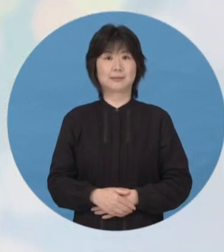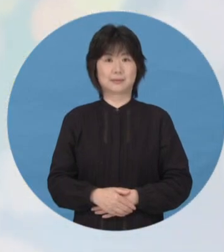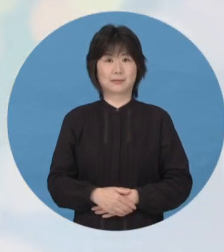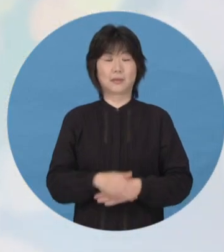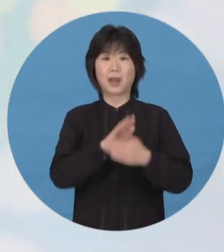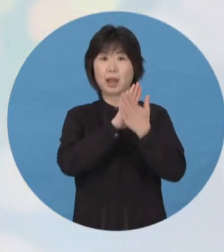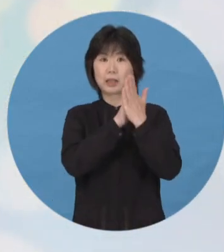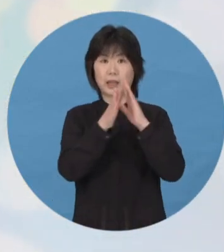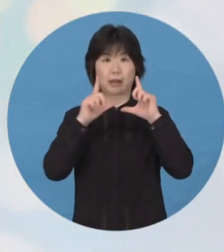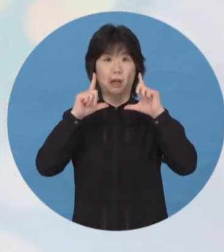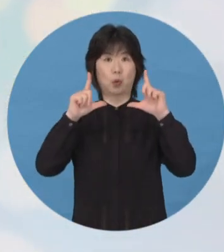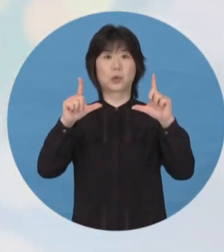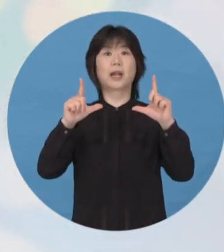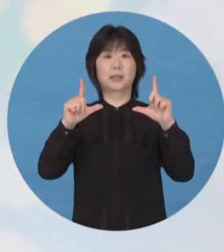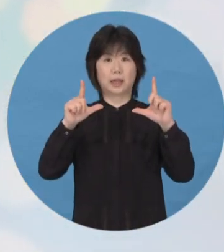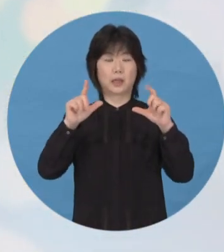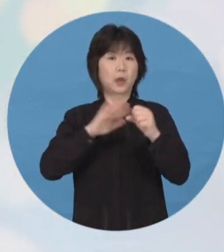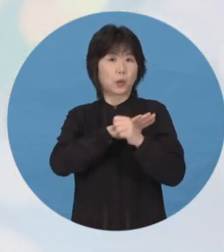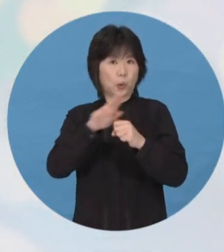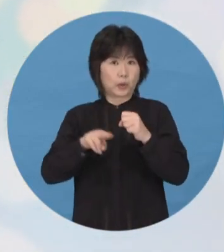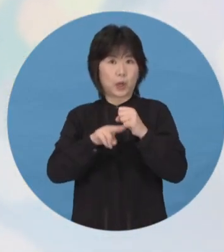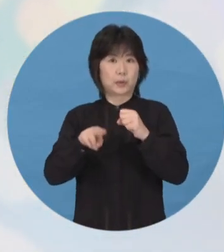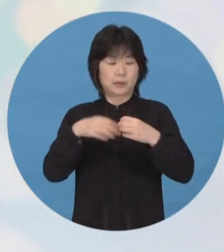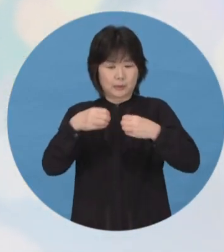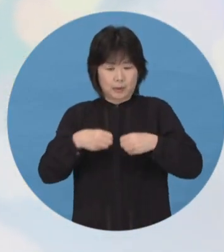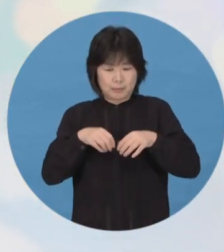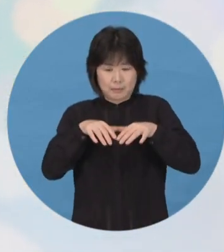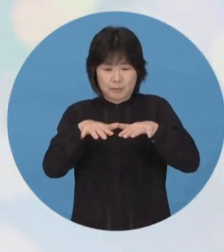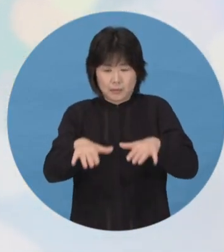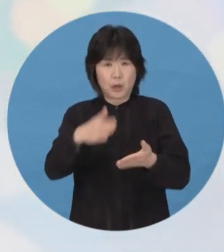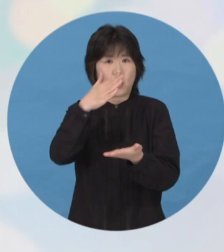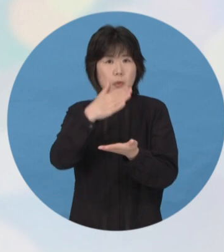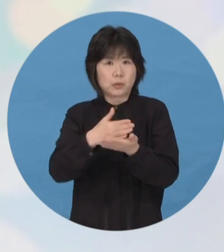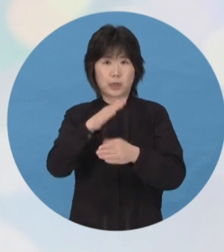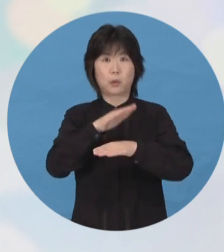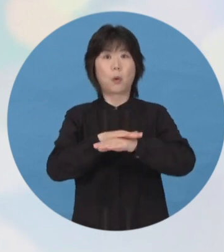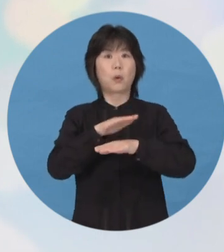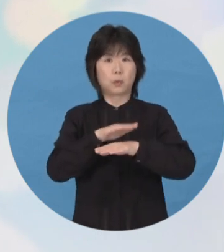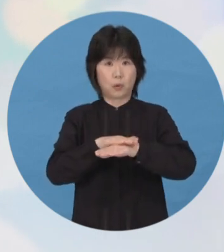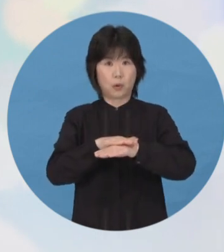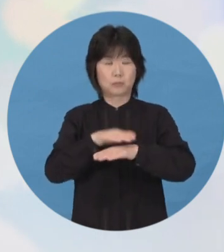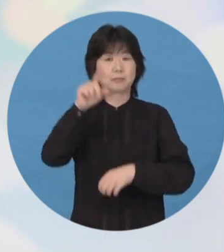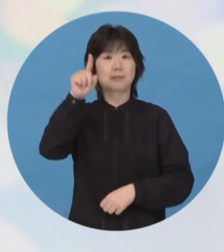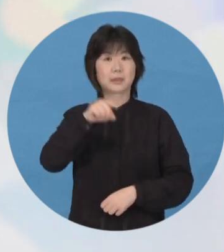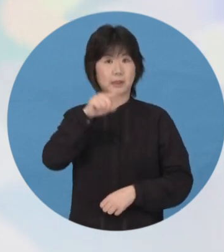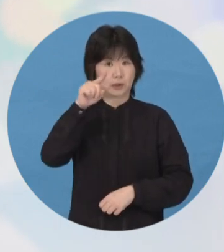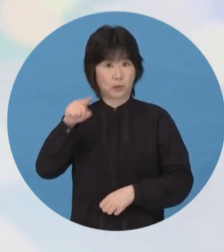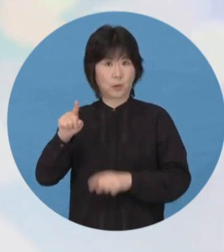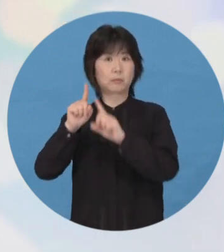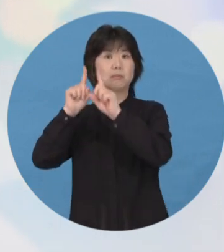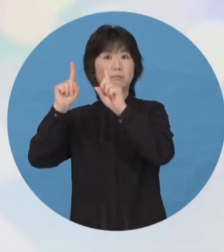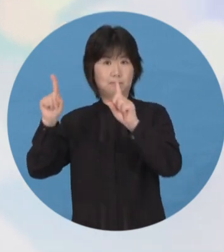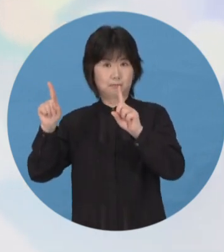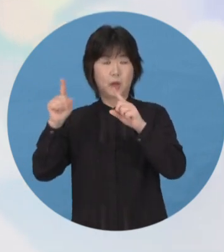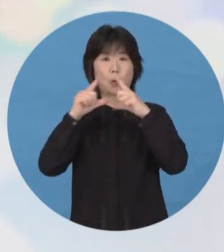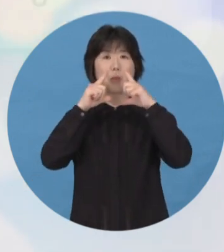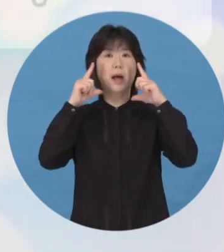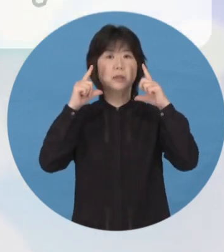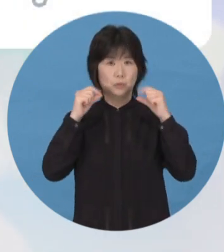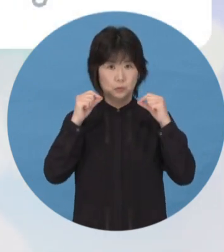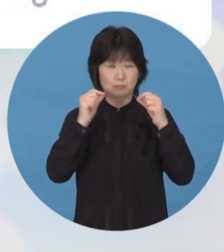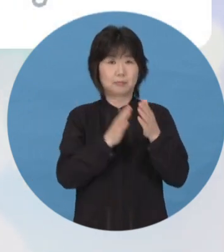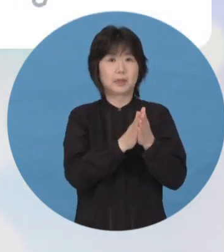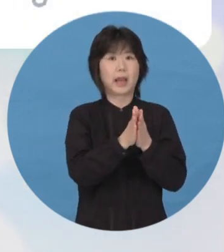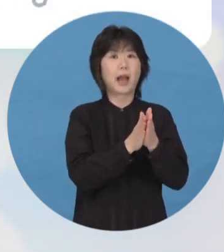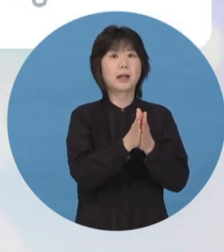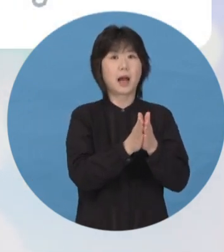県からのお知らせです。感染の拡大を防ぐために人との間隔はできるだけ空ける。マスクの着用、手洗